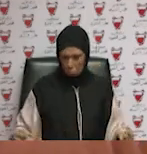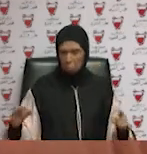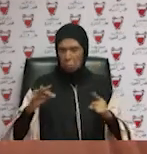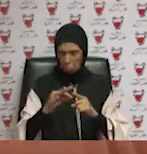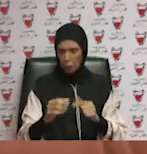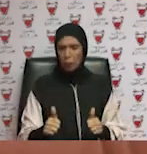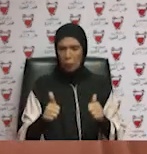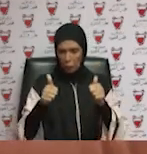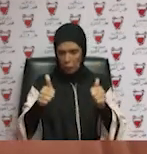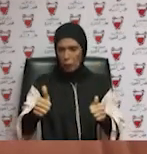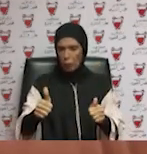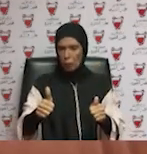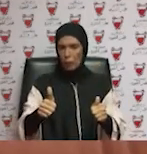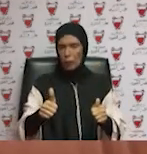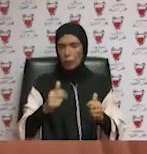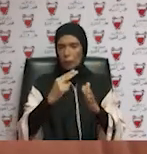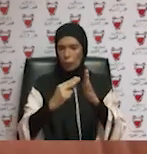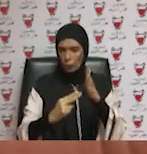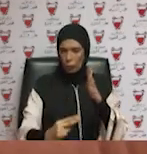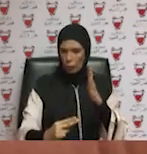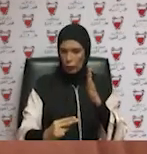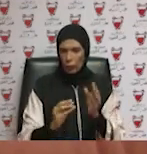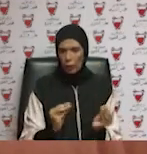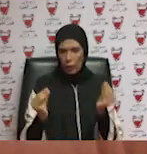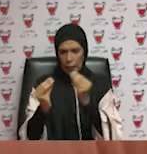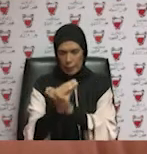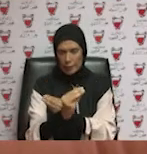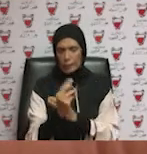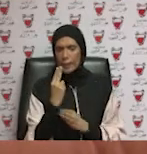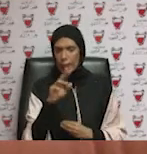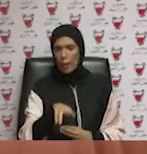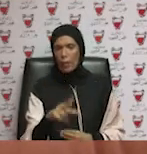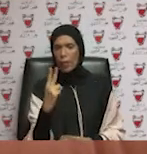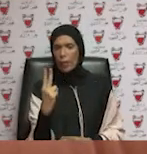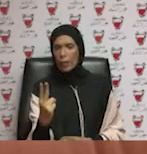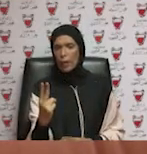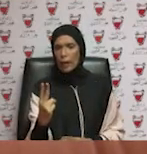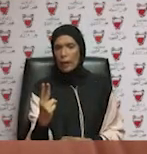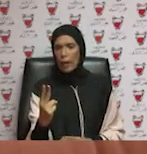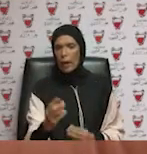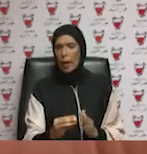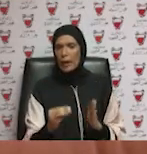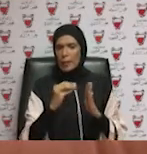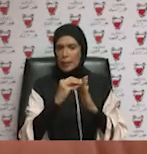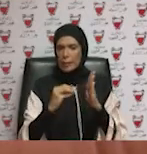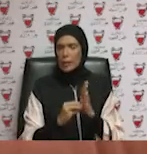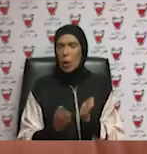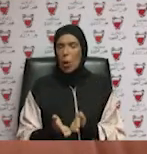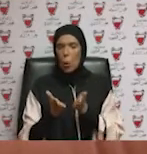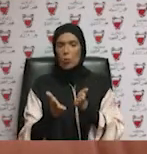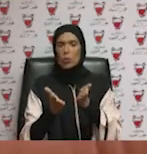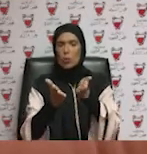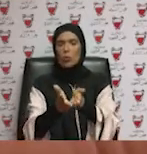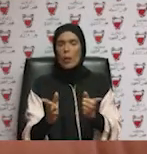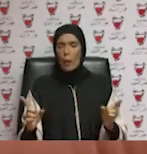خاصة المرسوم الذي تم تعديله سنة 2002 المتعلق في قواعد تسجيل السفن الصغيرة، وهذا يعني تم